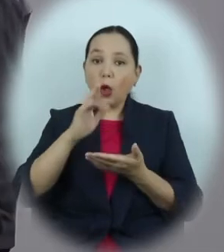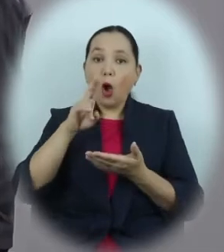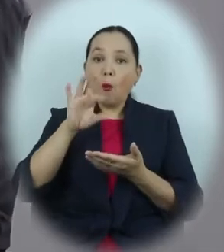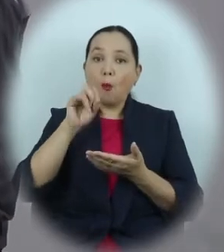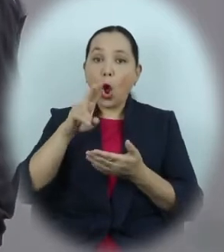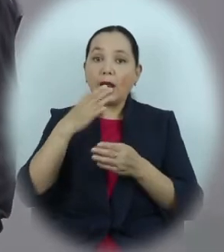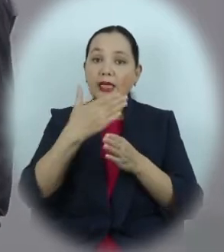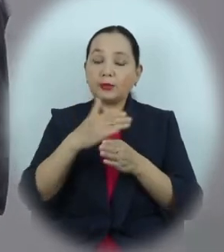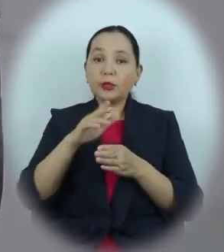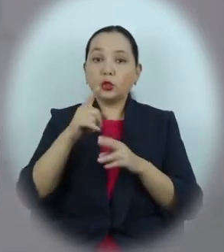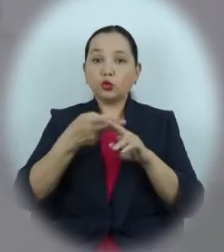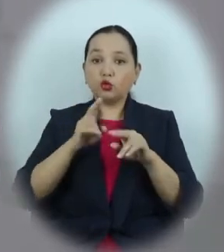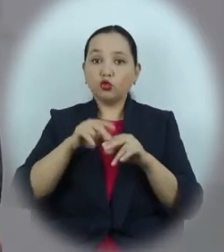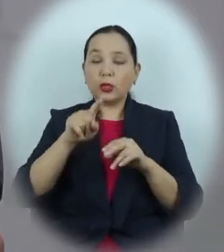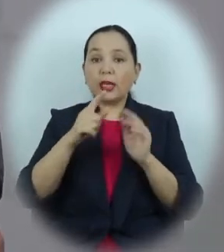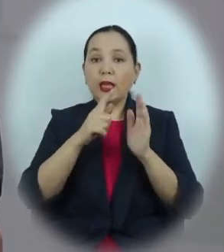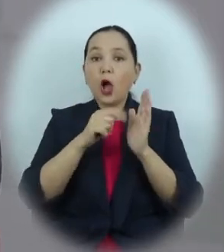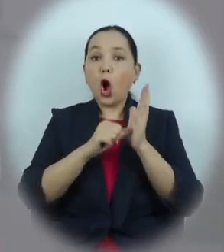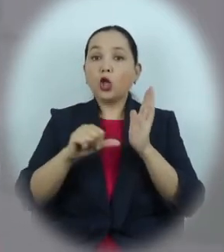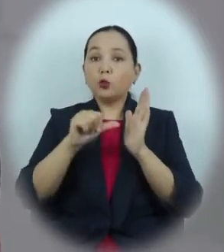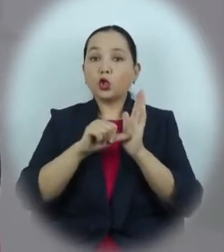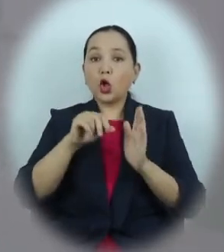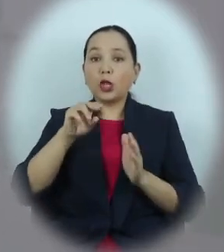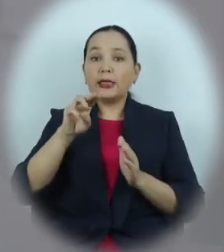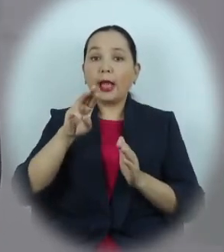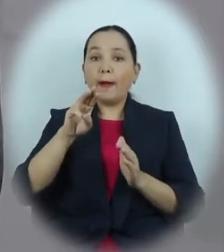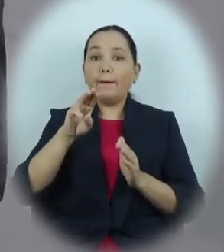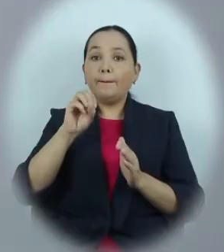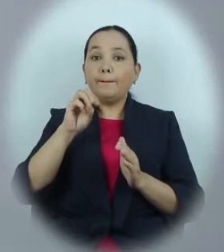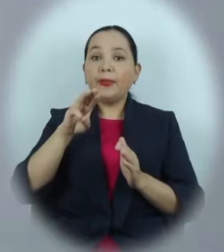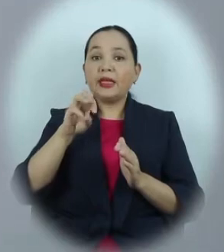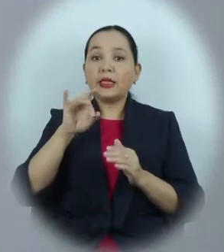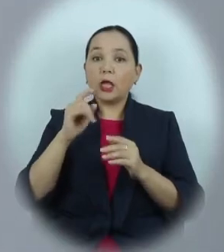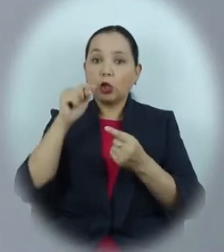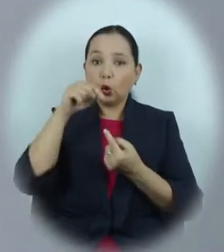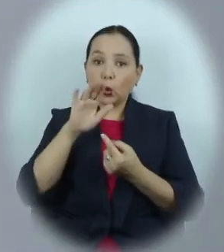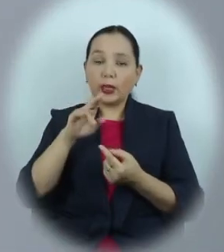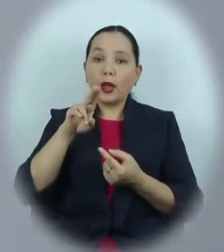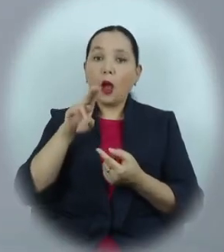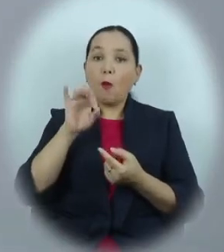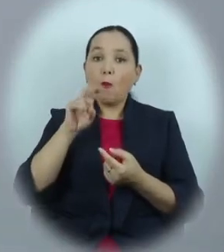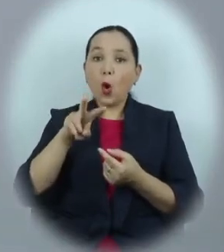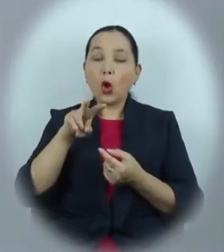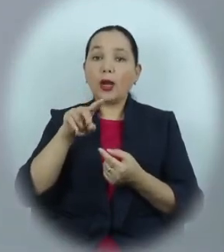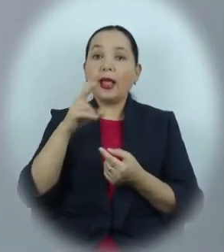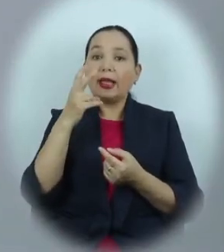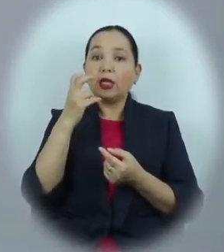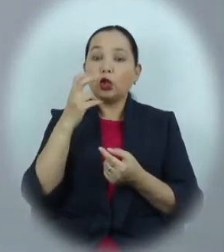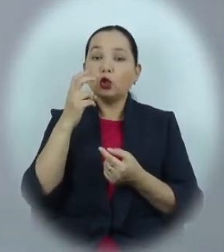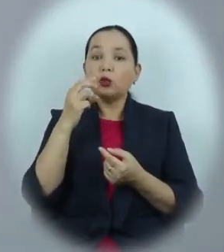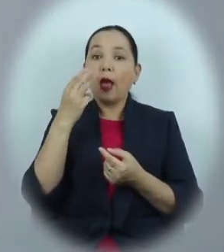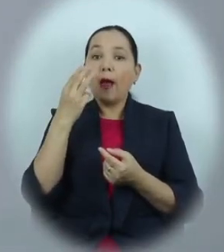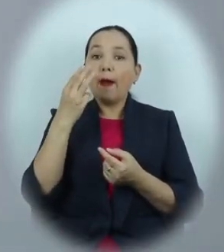qismimizga o'shanda 66 metrdan to'g'ri keladi. Pol qismimizda endi 200 metrlik